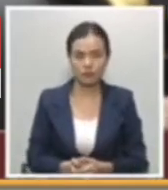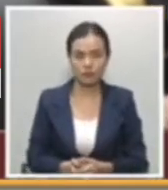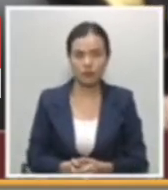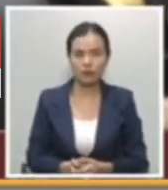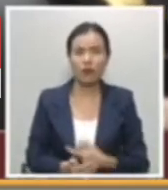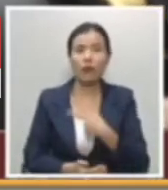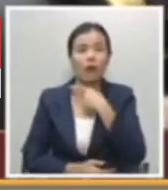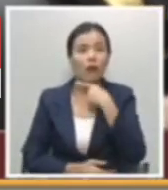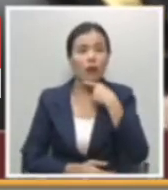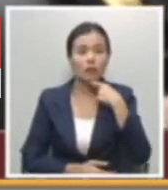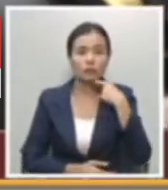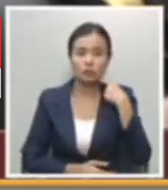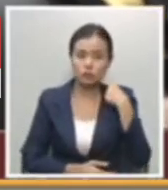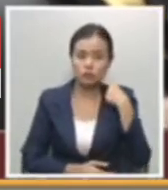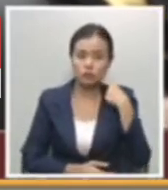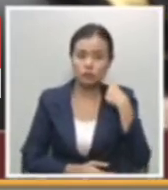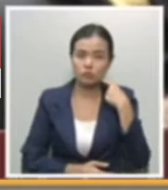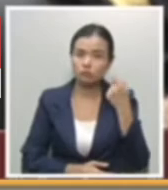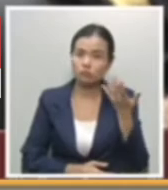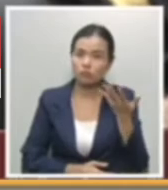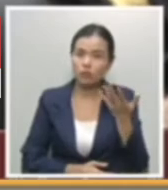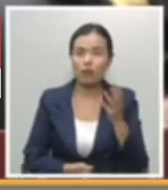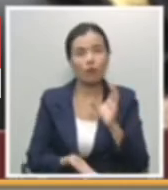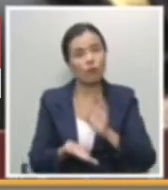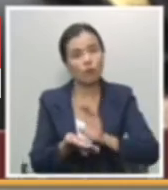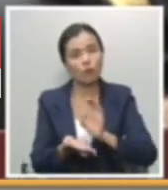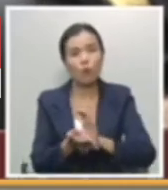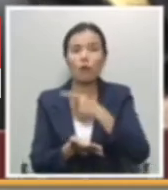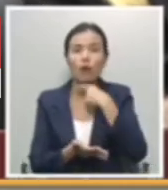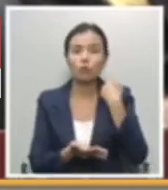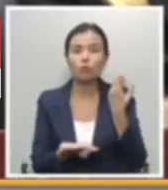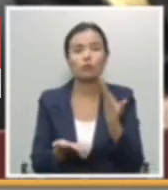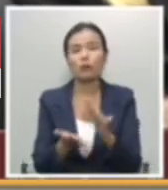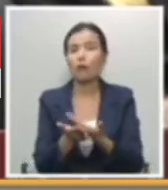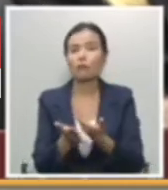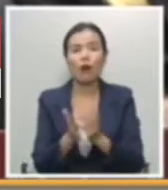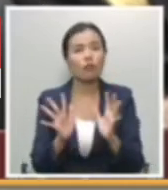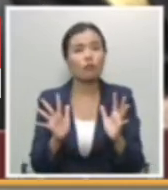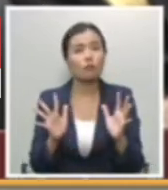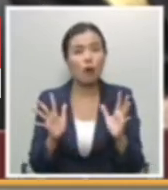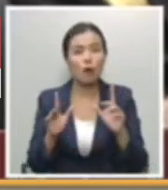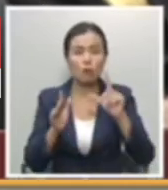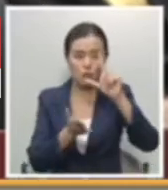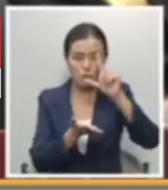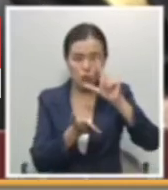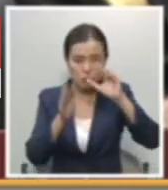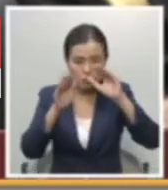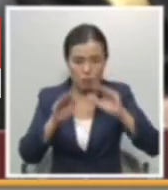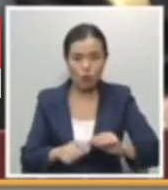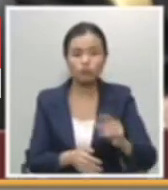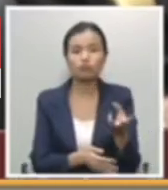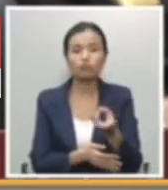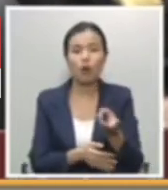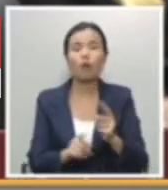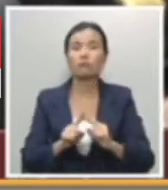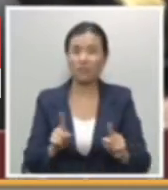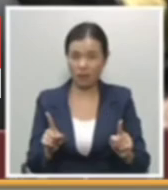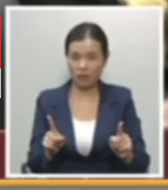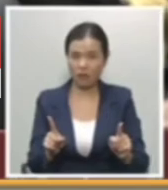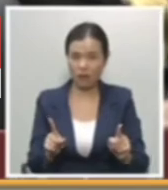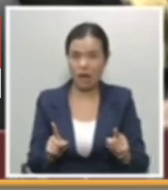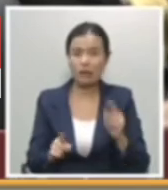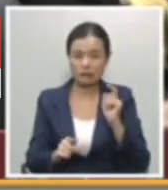าดทุนในเรื่องงบประมาณขาดทุนแต่การคลังก็จะลดน้อยลงไปแต่ท่านประธานครับแ